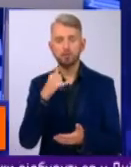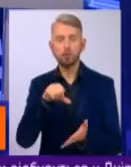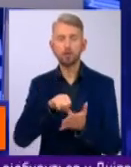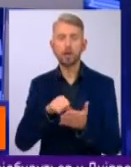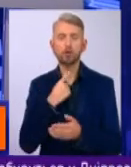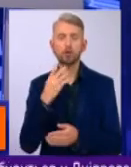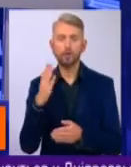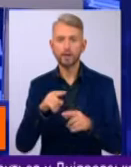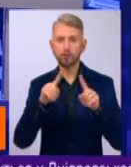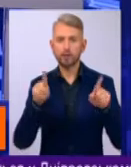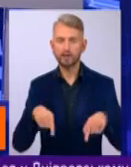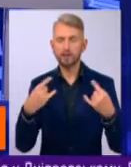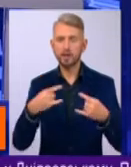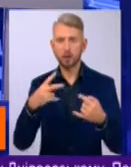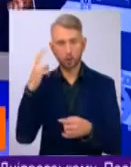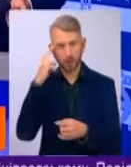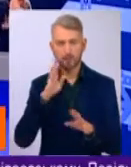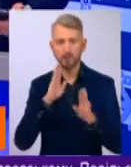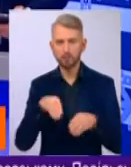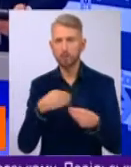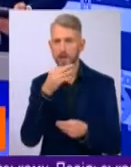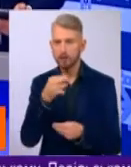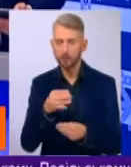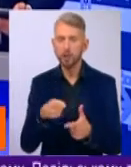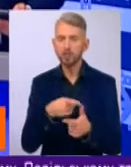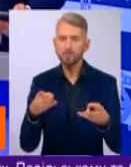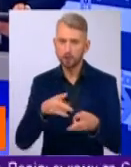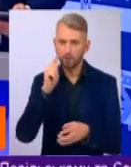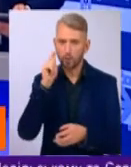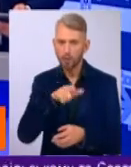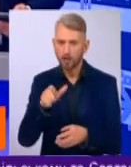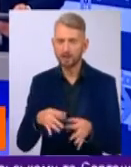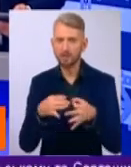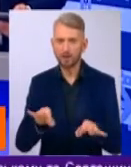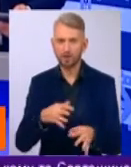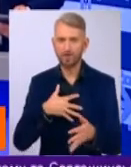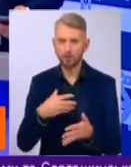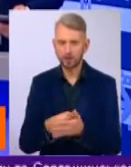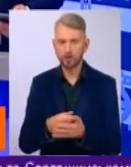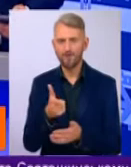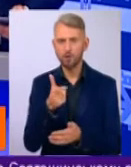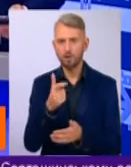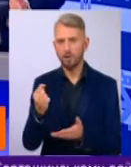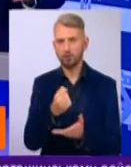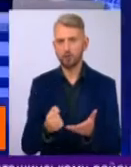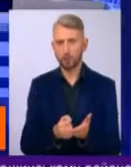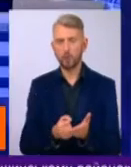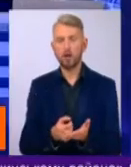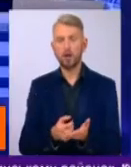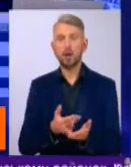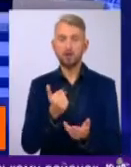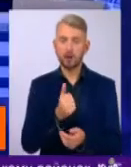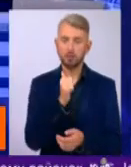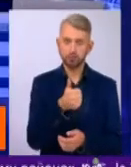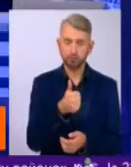на сторінці телеканалу «Київ» у Фейсбуці. Дайте відповідь, чи потрібно українцям вільне володіння вогнепальною зброєю. Так, ставте